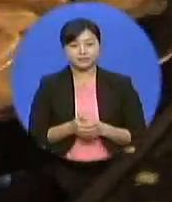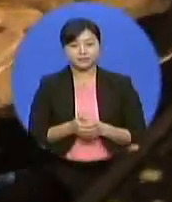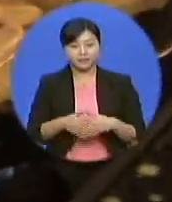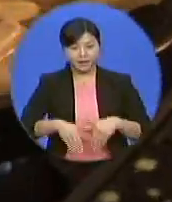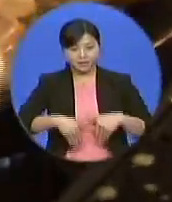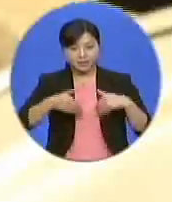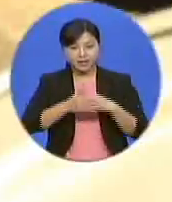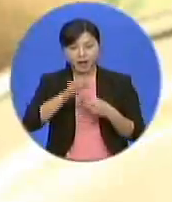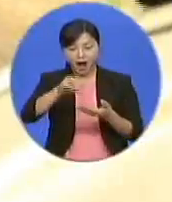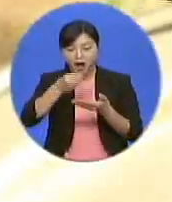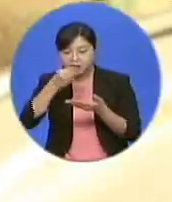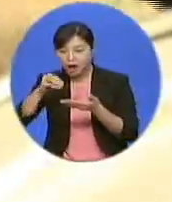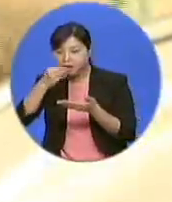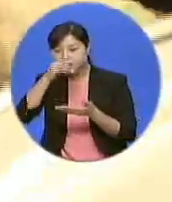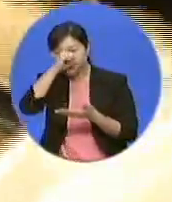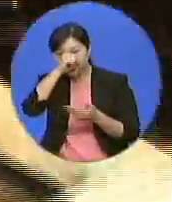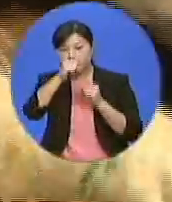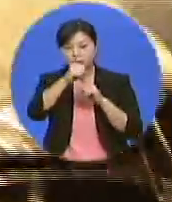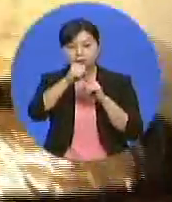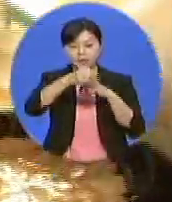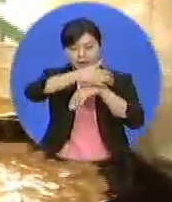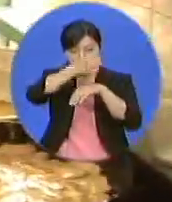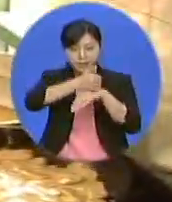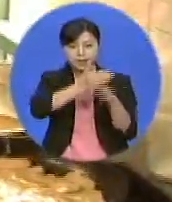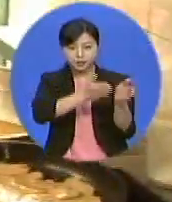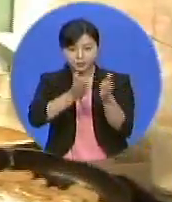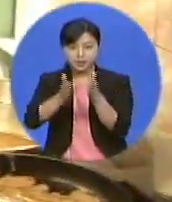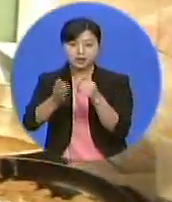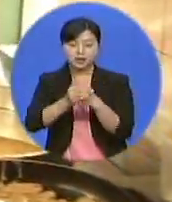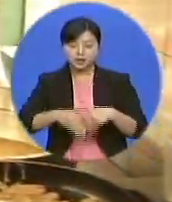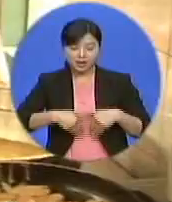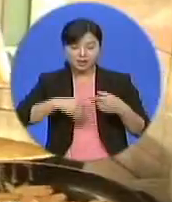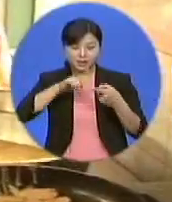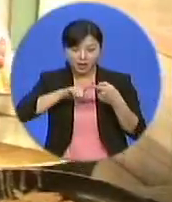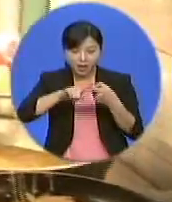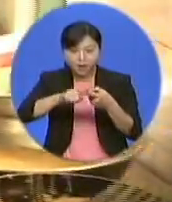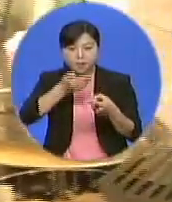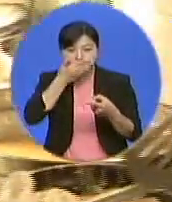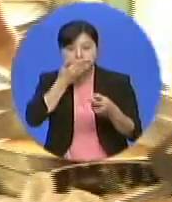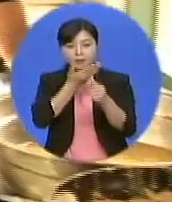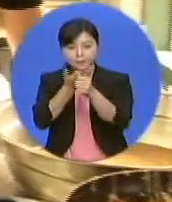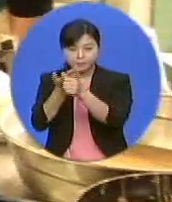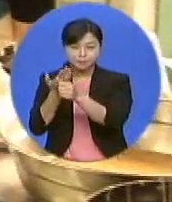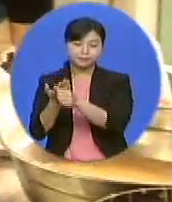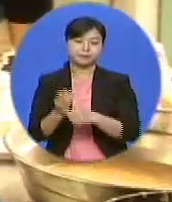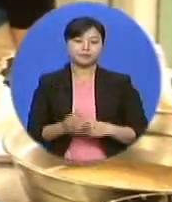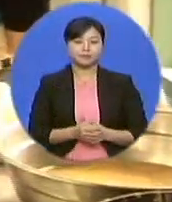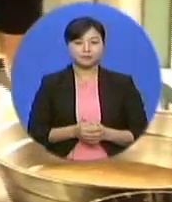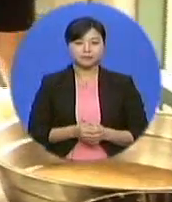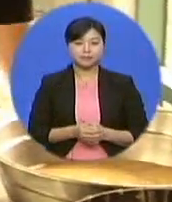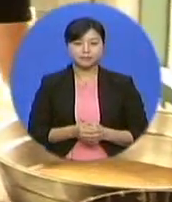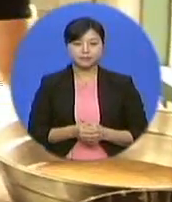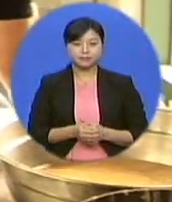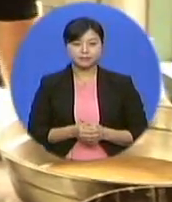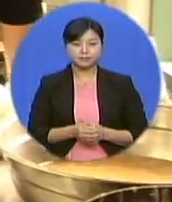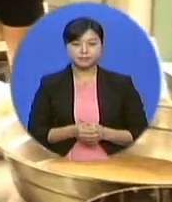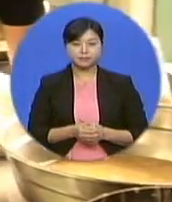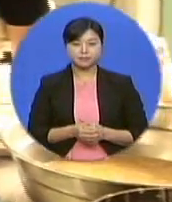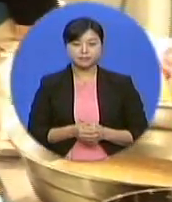따뜻하게 시식해야 좋은 요리는 가장 나중에 준비해서 따뜻하게 드실 수 있도록 한다.